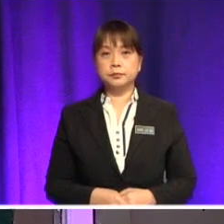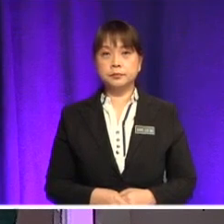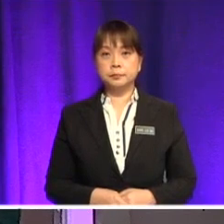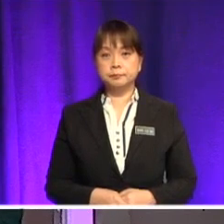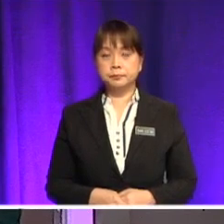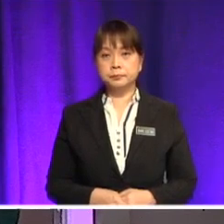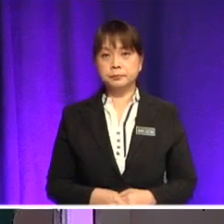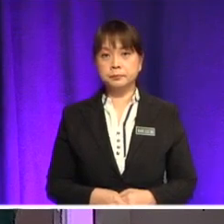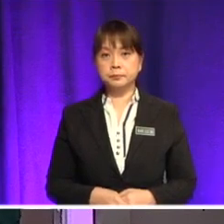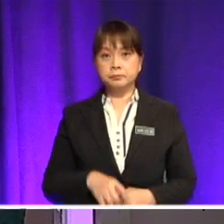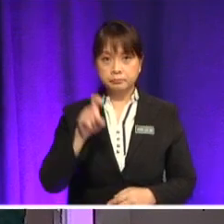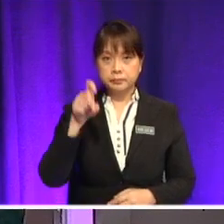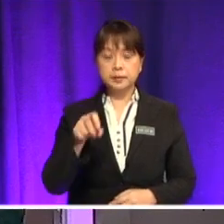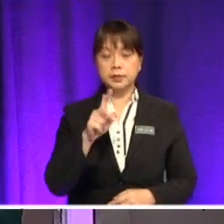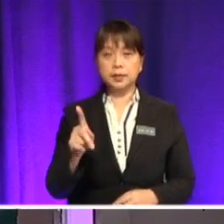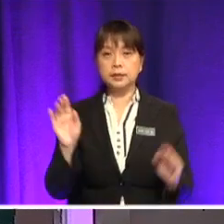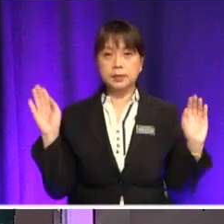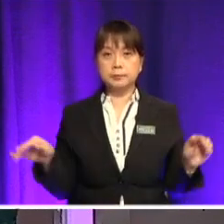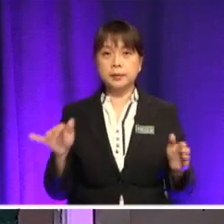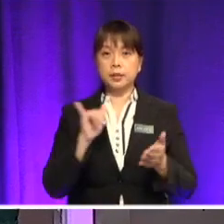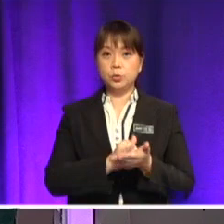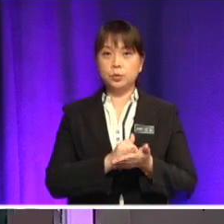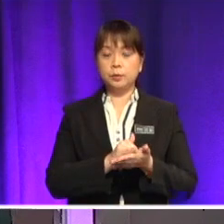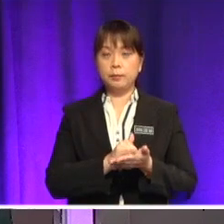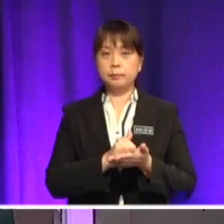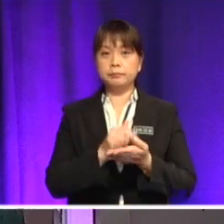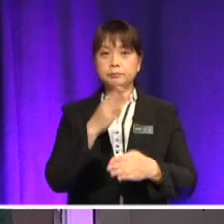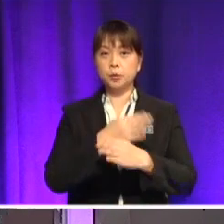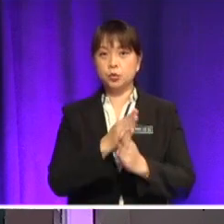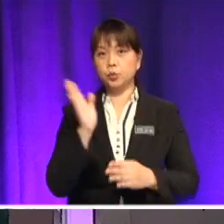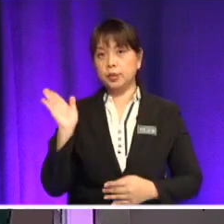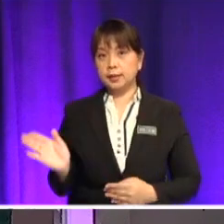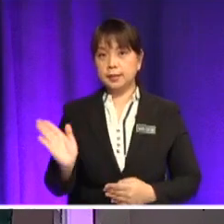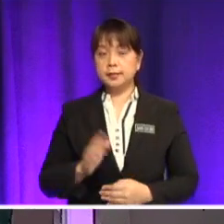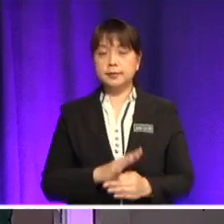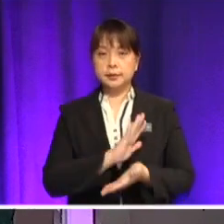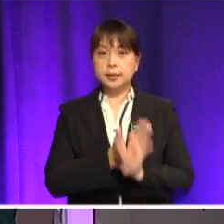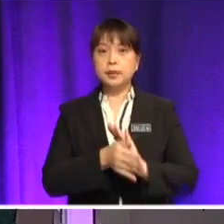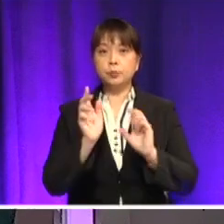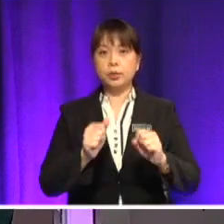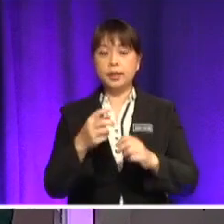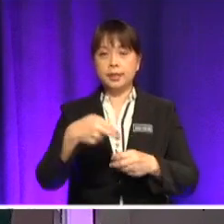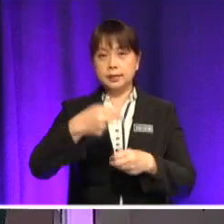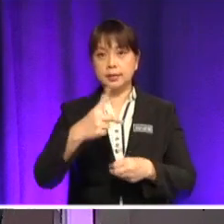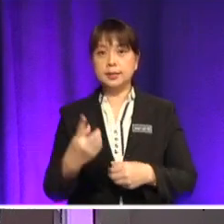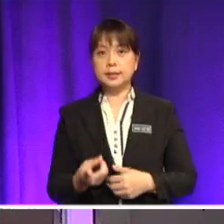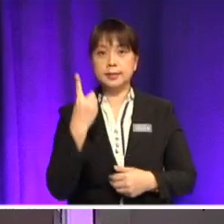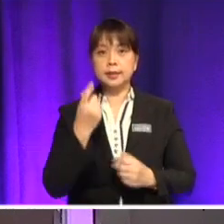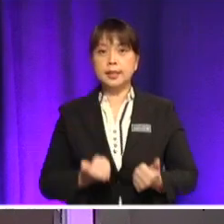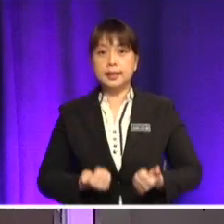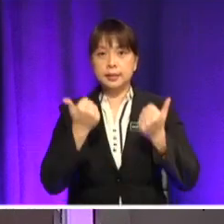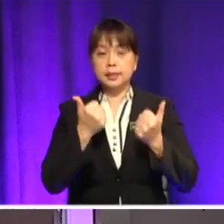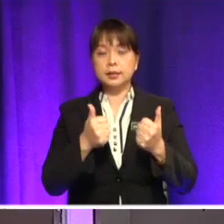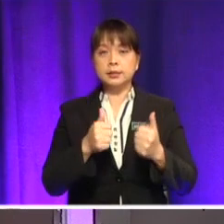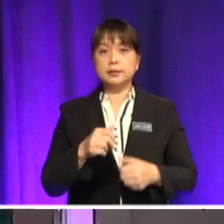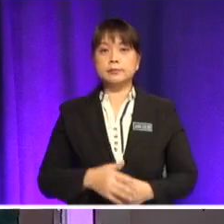aerofi Karena bila bentuk erosi dia akan mewujudkan daya angkat sebenarnya yang lebih besar menyebabkan Dia mulai naik ke atas dengan